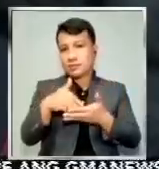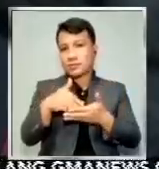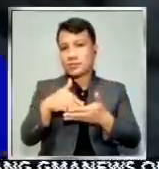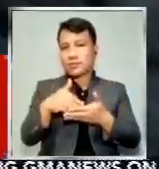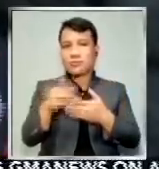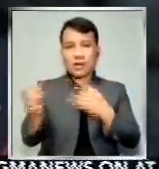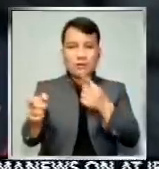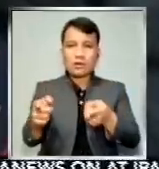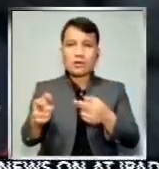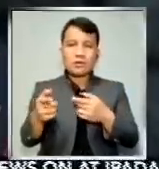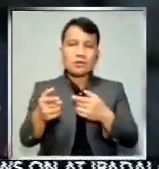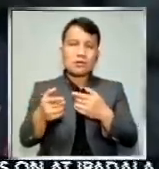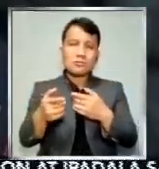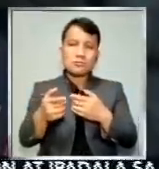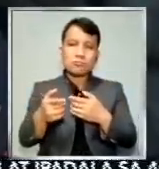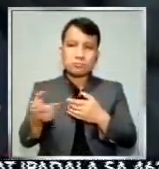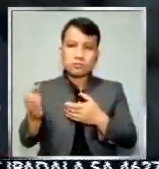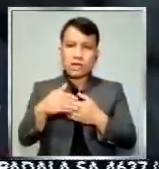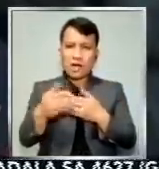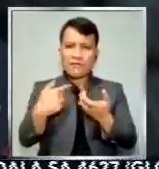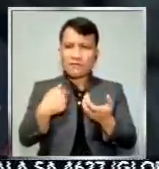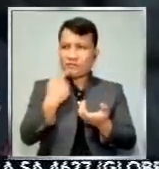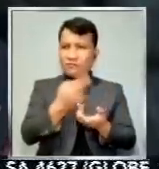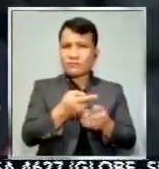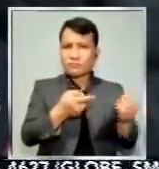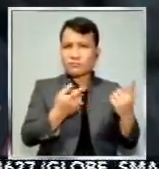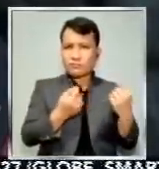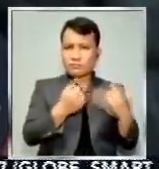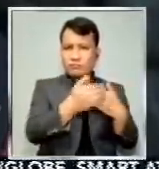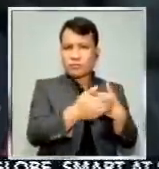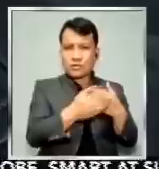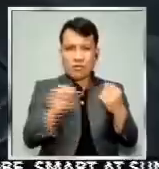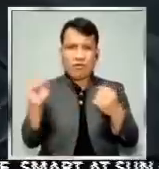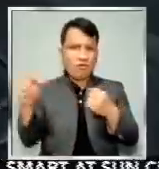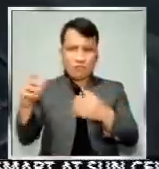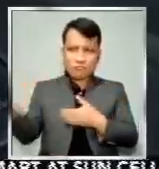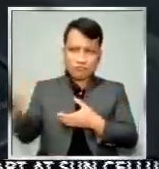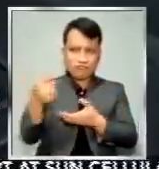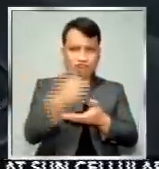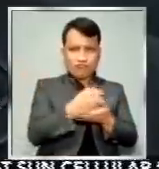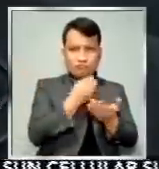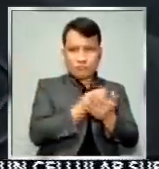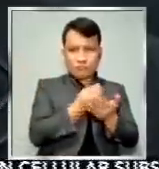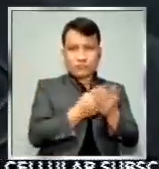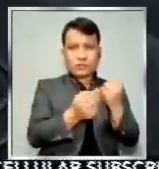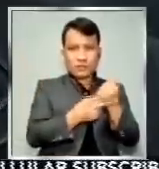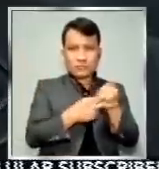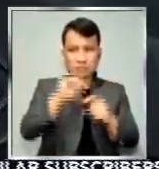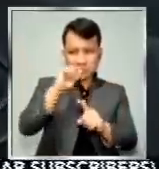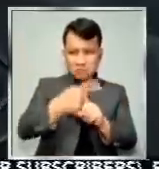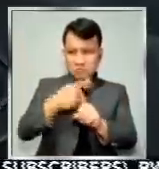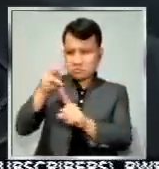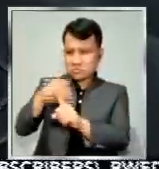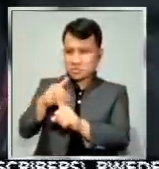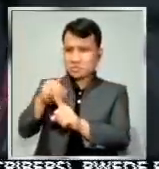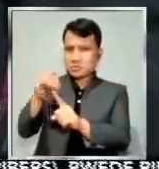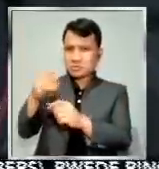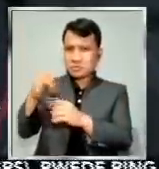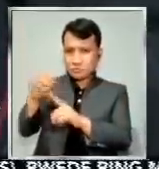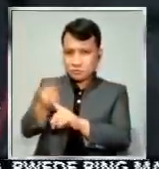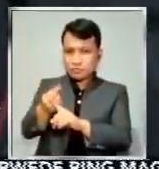niya na pinaglalaanan niya ng mga pera na nakukuha niya. Pagdating ng April, May and June, sunod-sunod ang